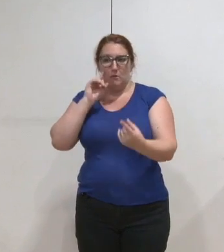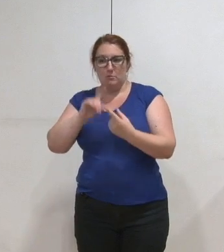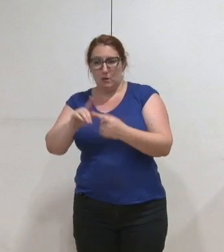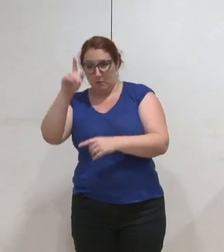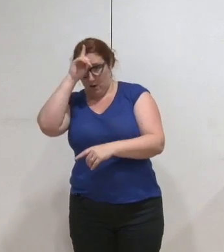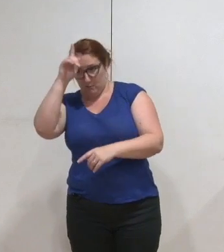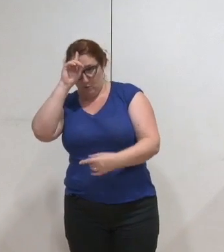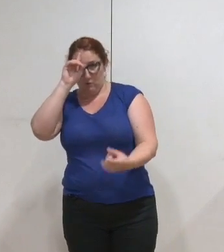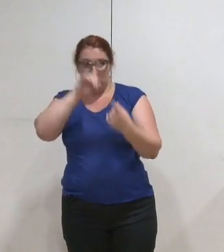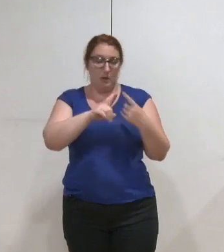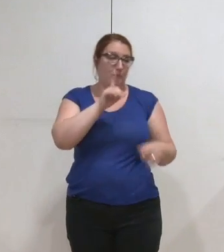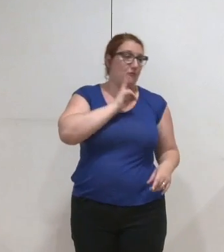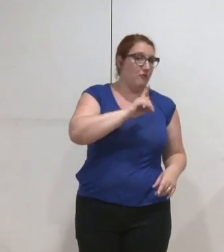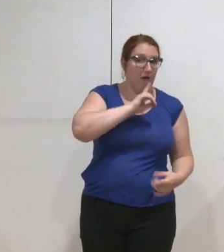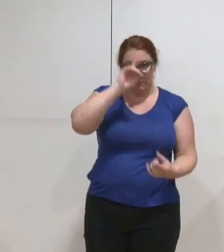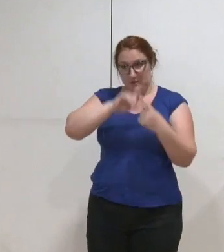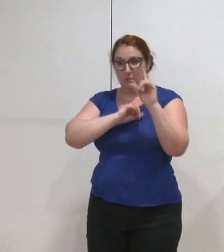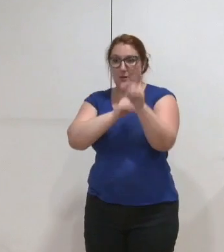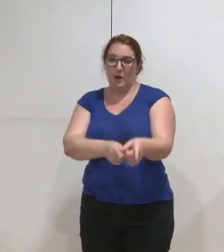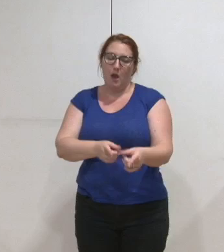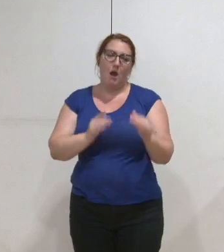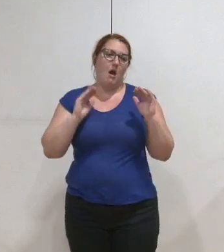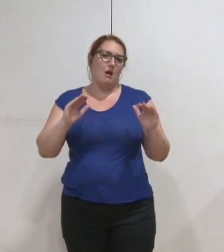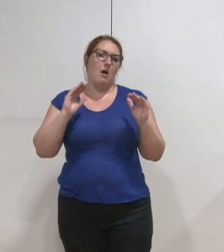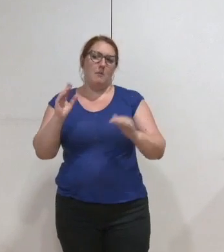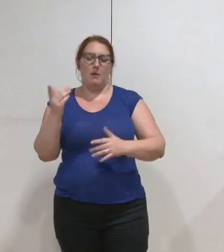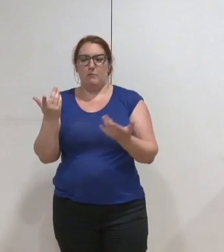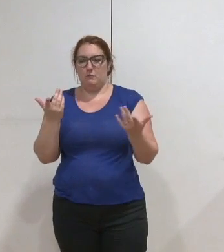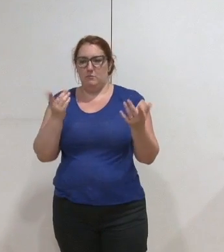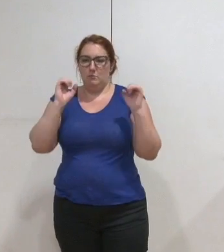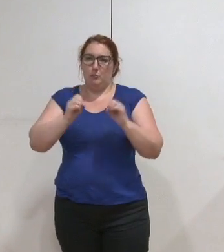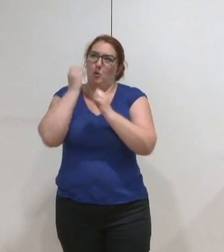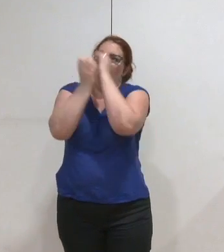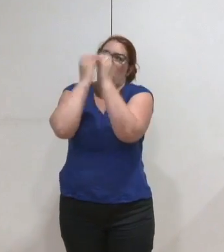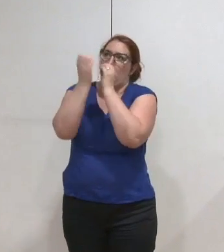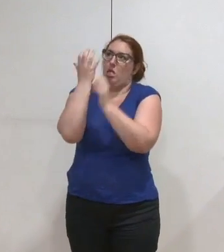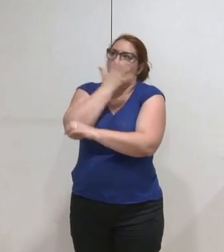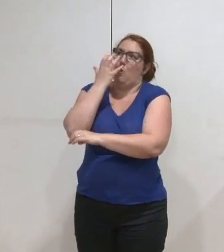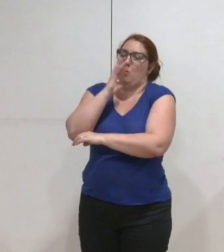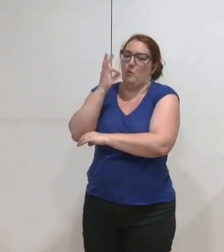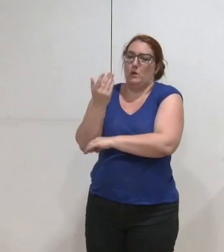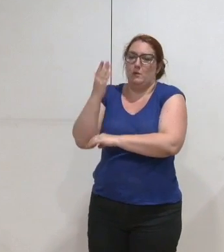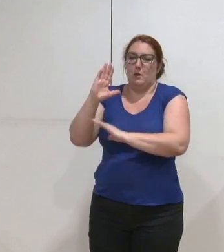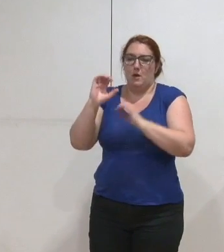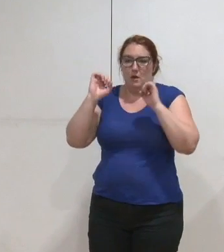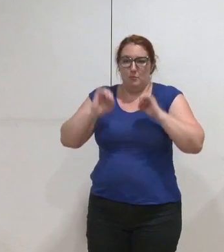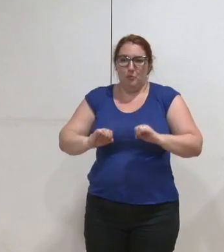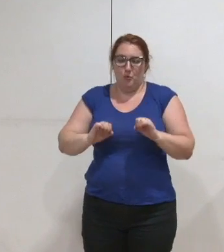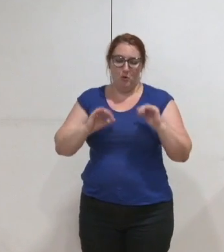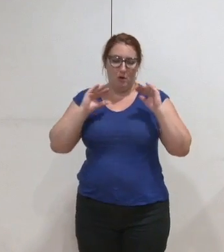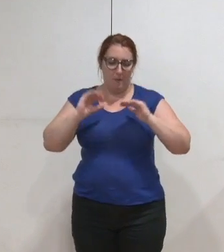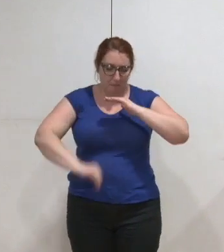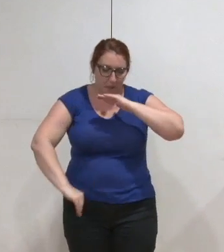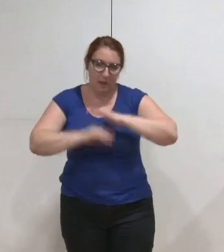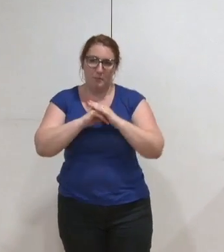les Allemands sur les femmes sur la guerre sur enfin il y a un moment il faut quand même vous pouvez débiter vos horreurs euh tout en en gardant quand même une